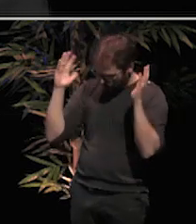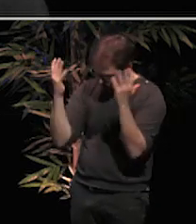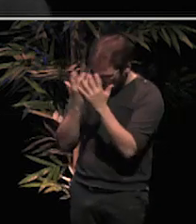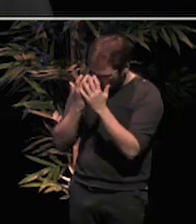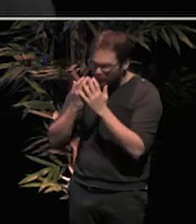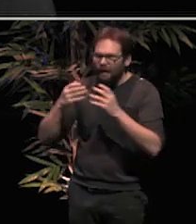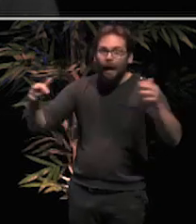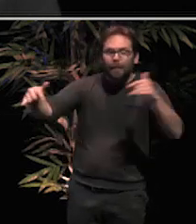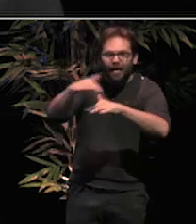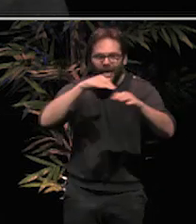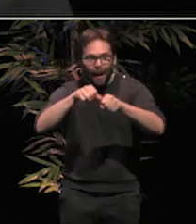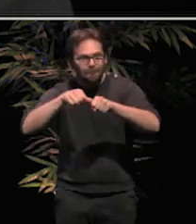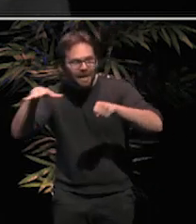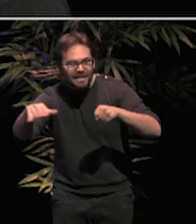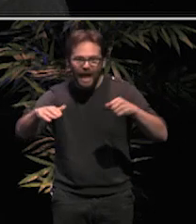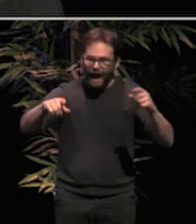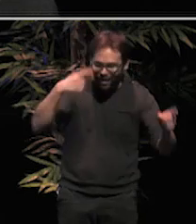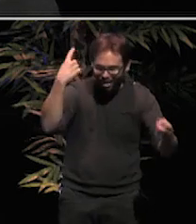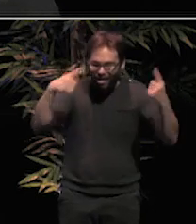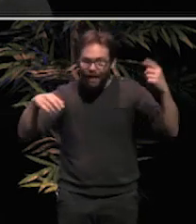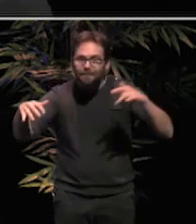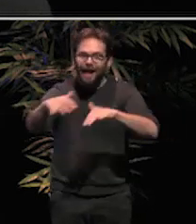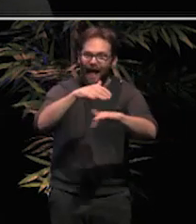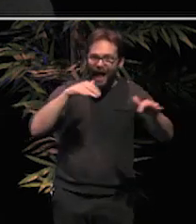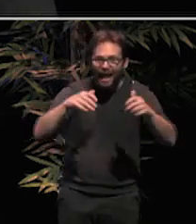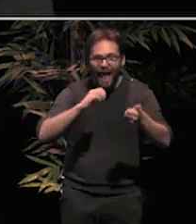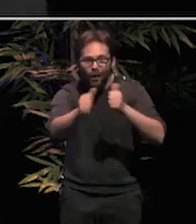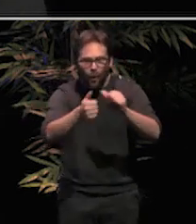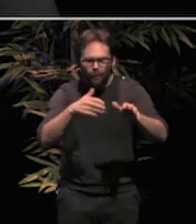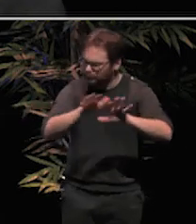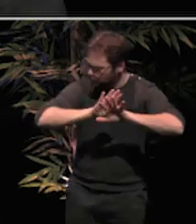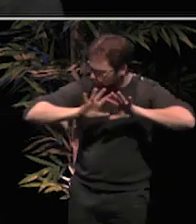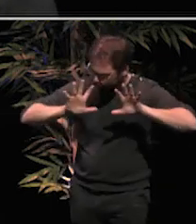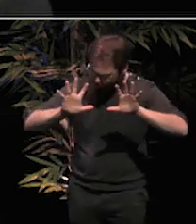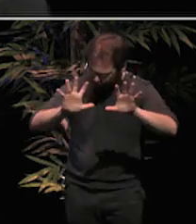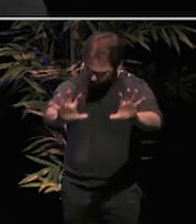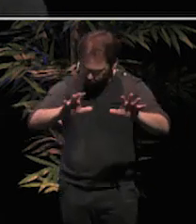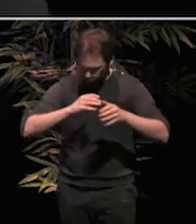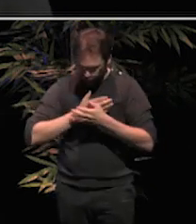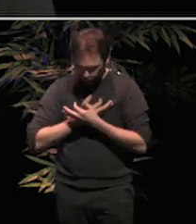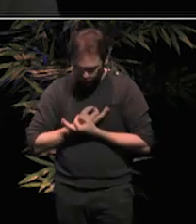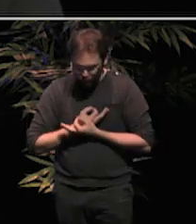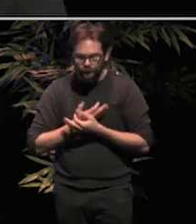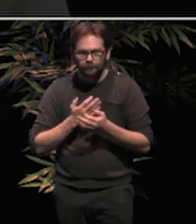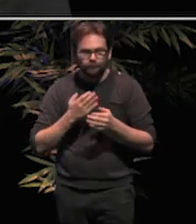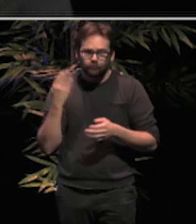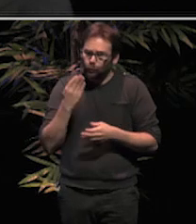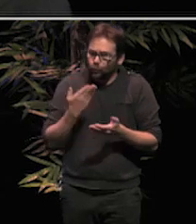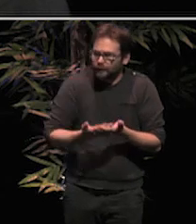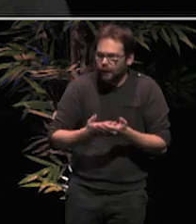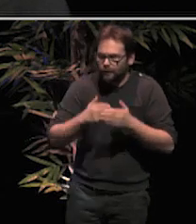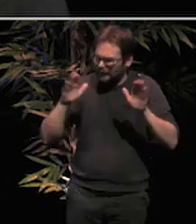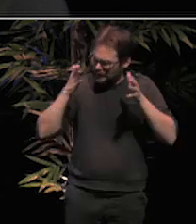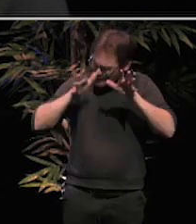engouement médiatique et puis l'excitation qu'il y a autour de la course, qu'il y a avant chaque compétition, quelle qu'elle soit, et d'essayer de s'isoler le